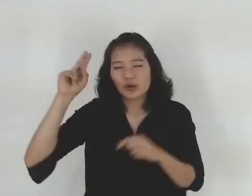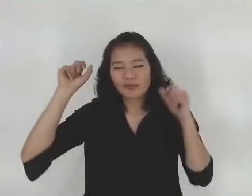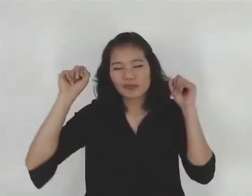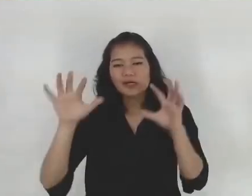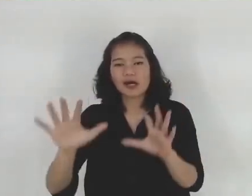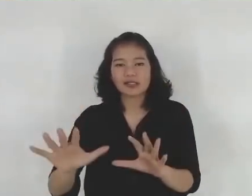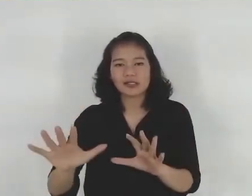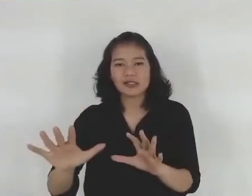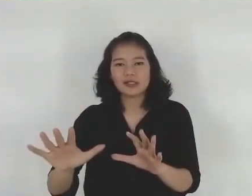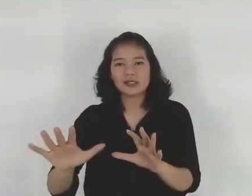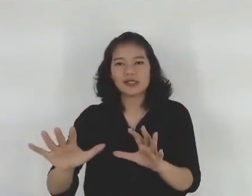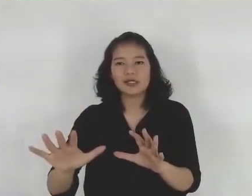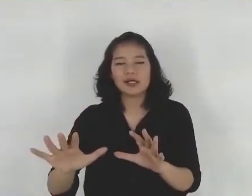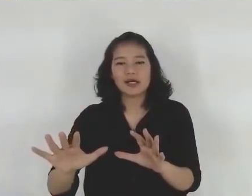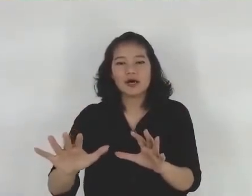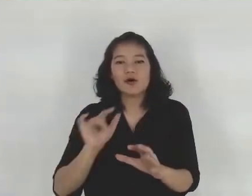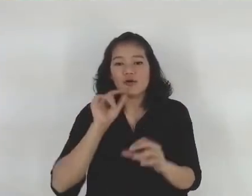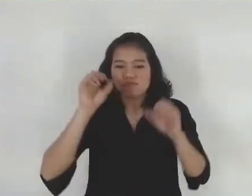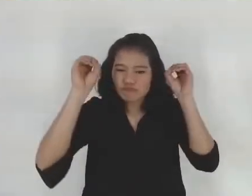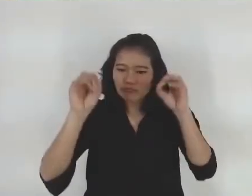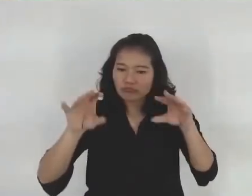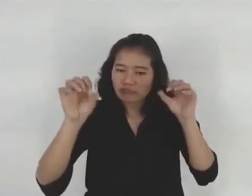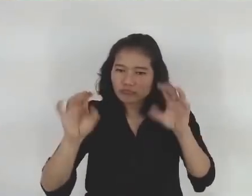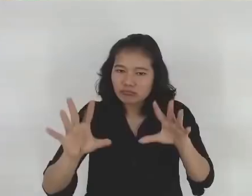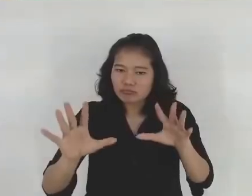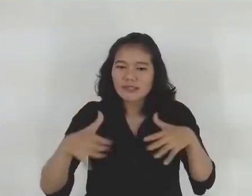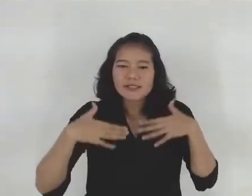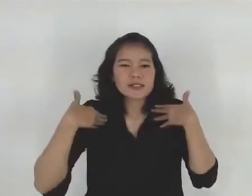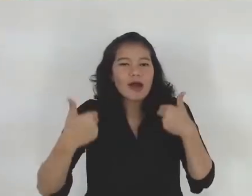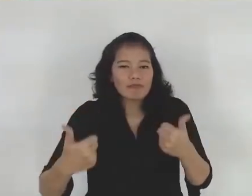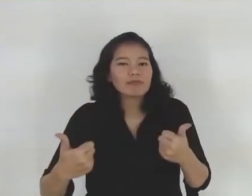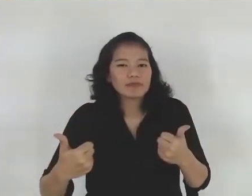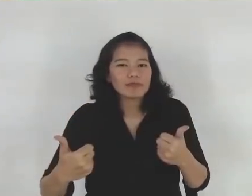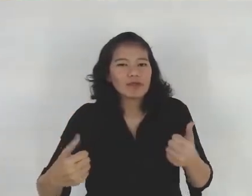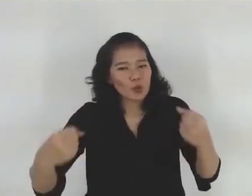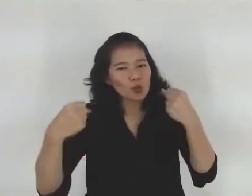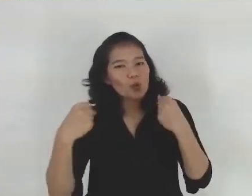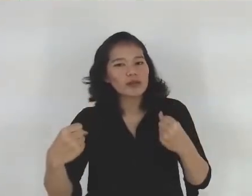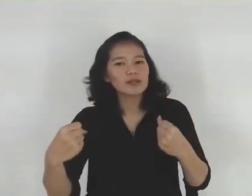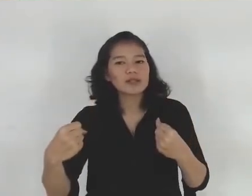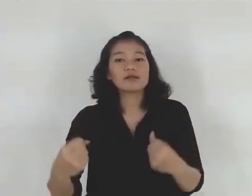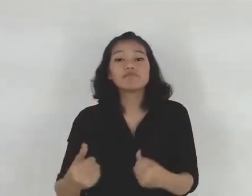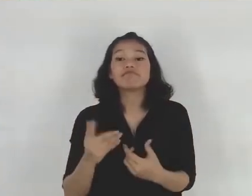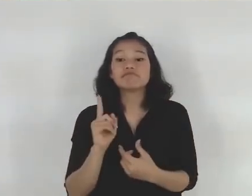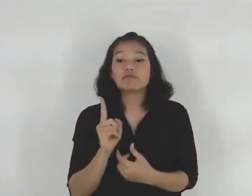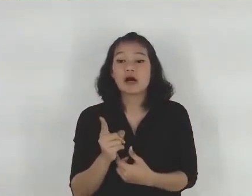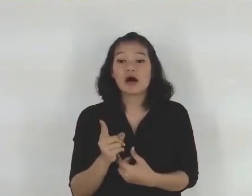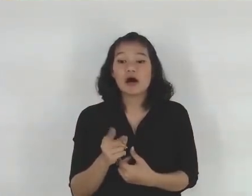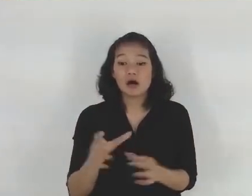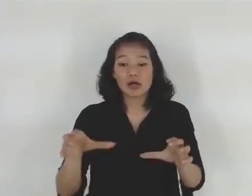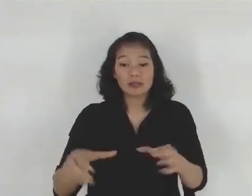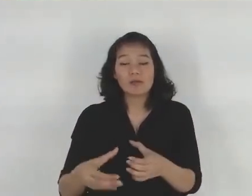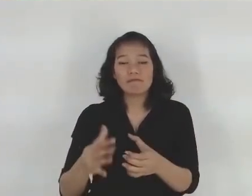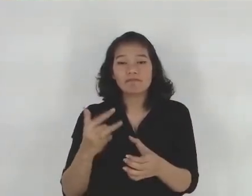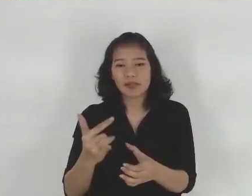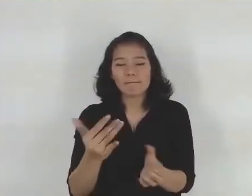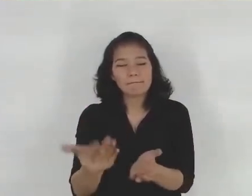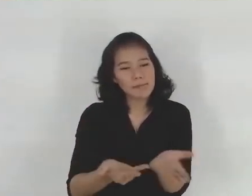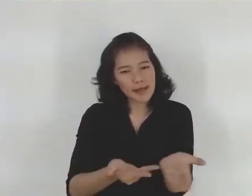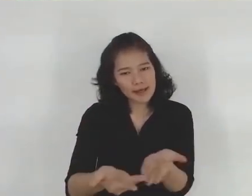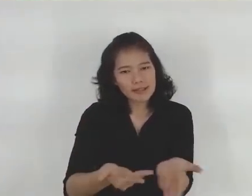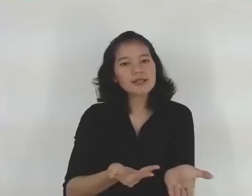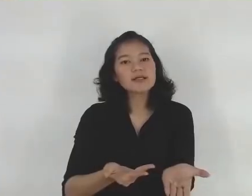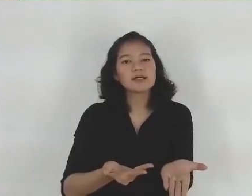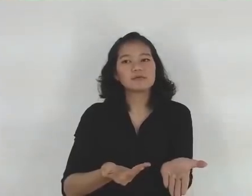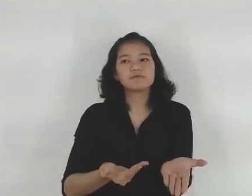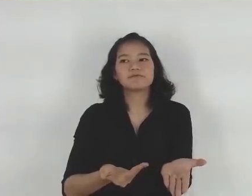engkau urapi mereka engkau juga berikan mereka kesehatan dan kekuatan sehingga boleh terus melayani